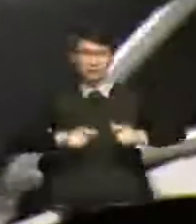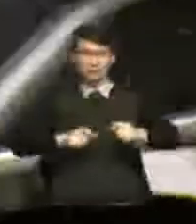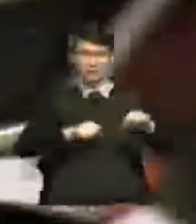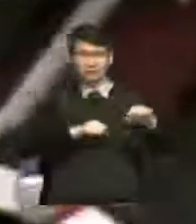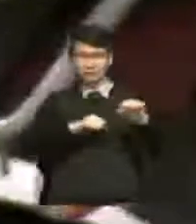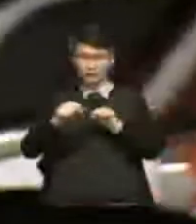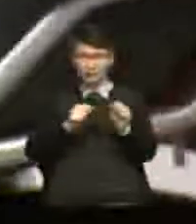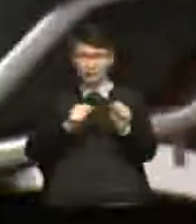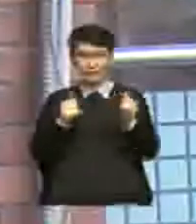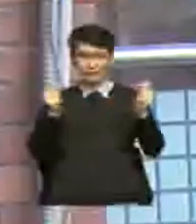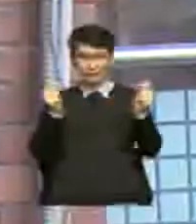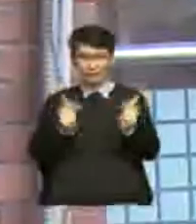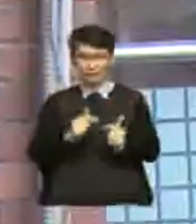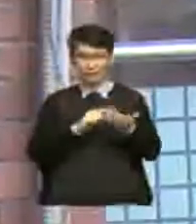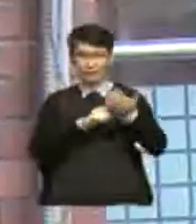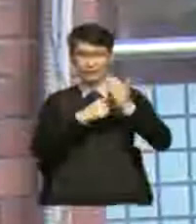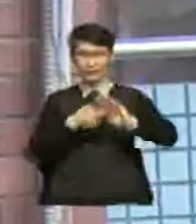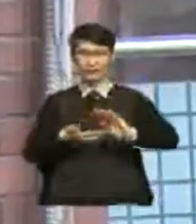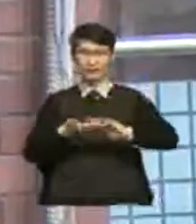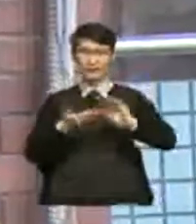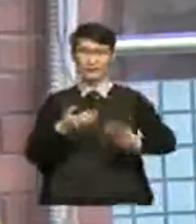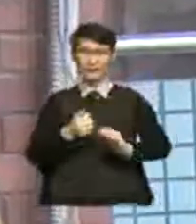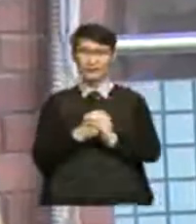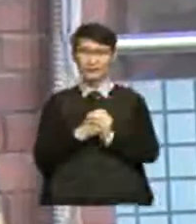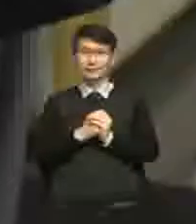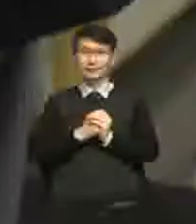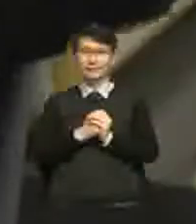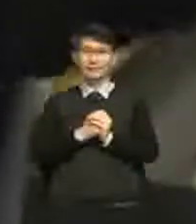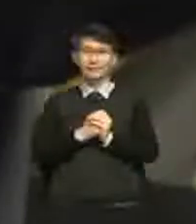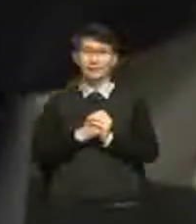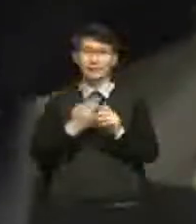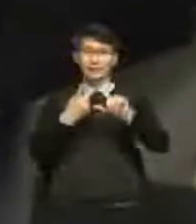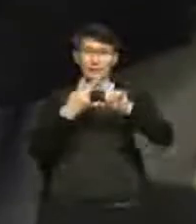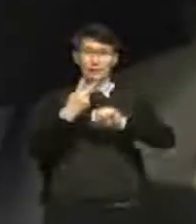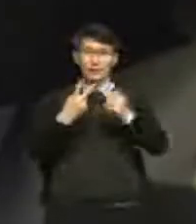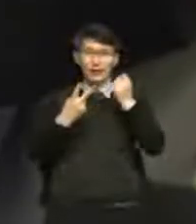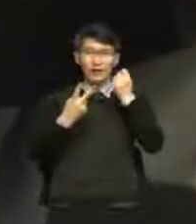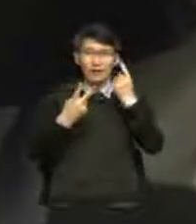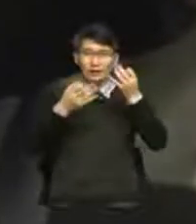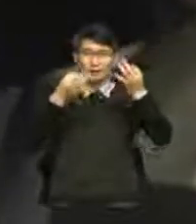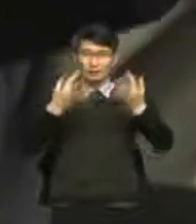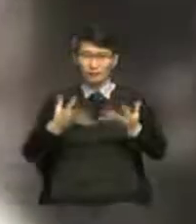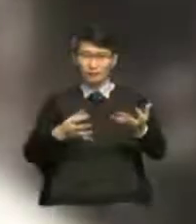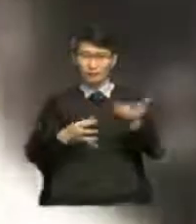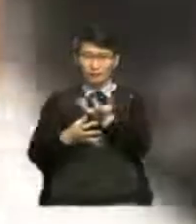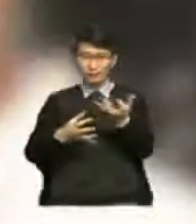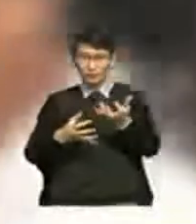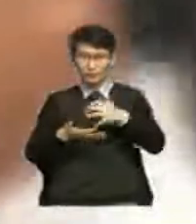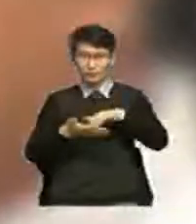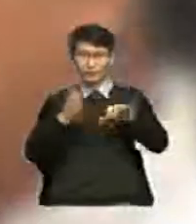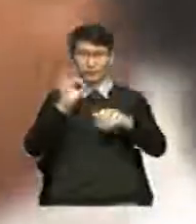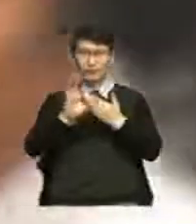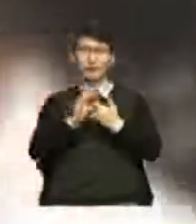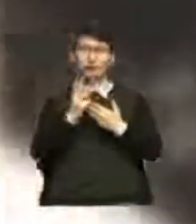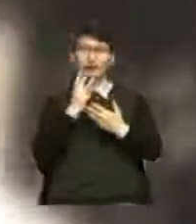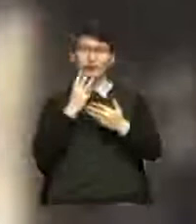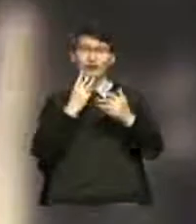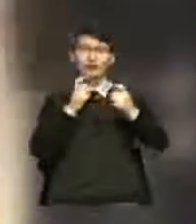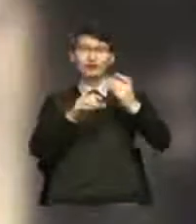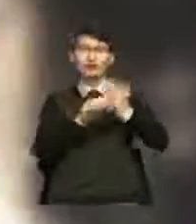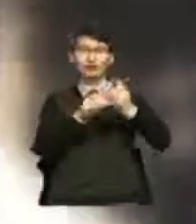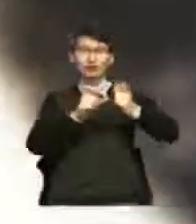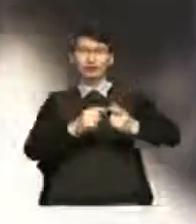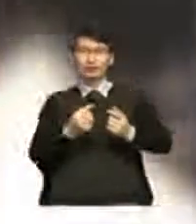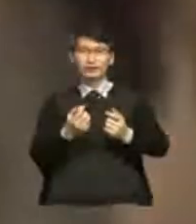유동 인구 감소폭이 두드러진 것으로 나타났습니다. 2월 한 달간의 인구 추이를 분석한 결과 서울 중구는